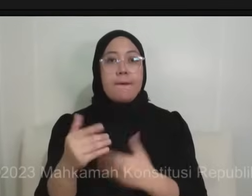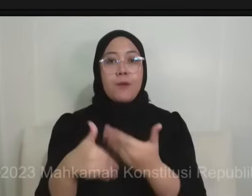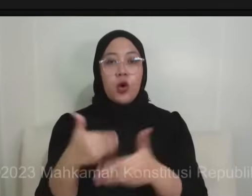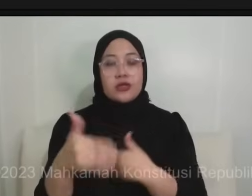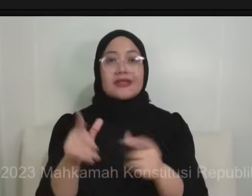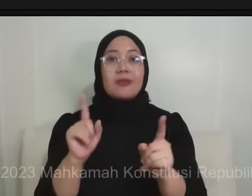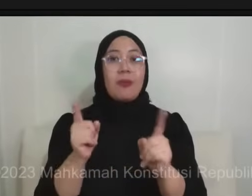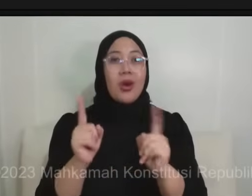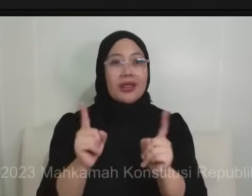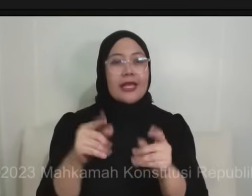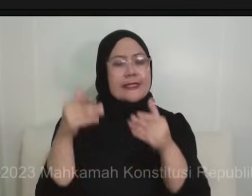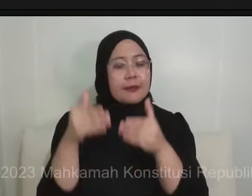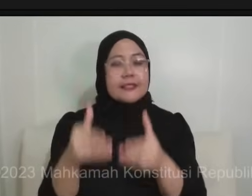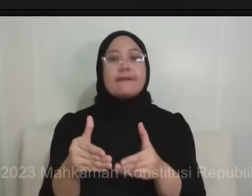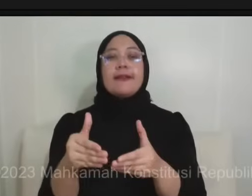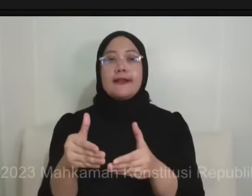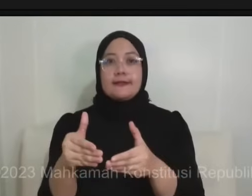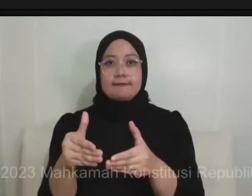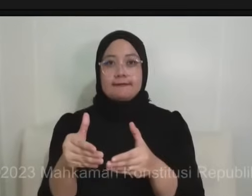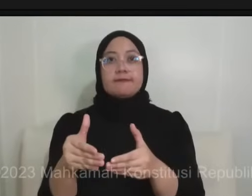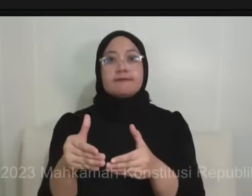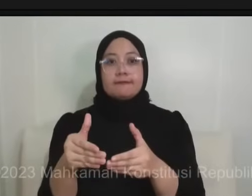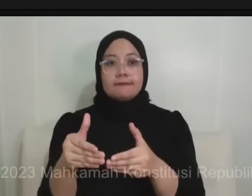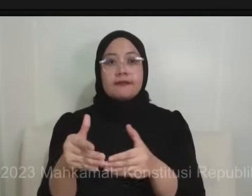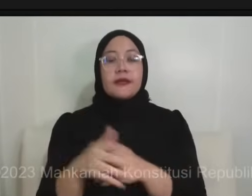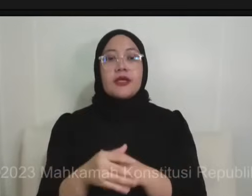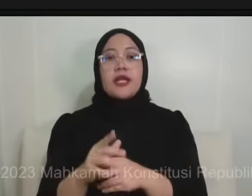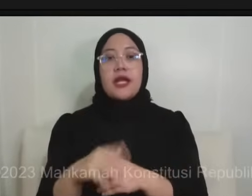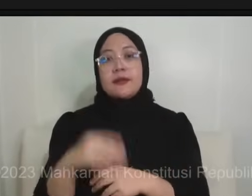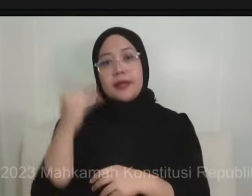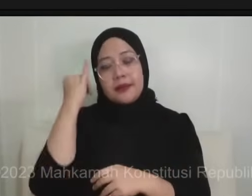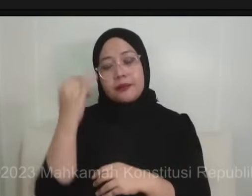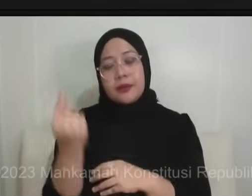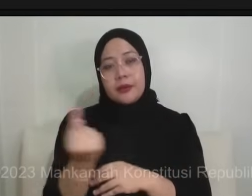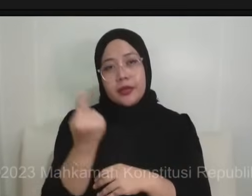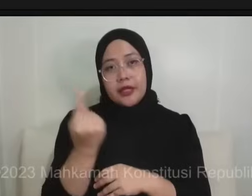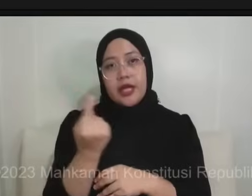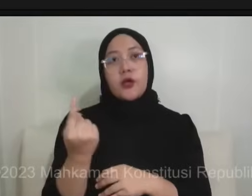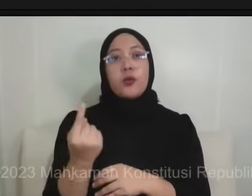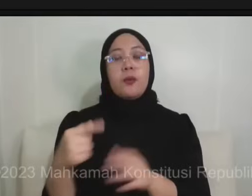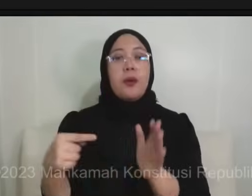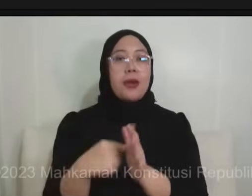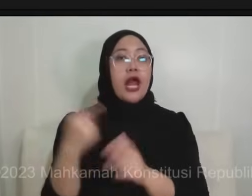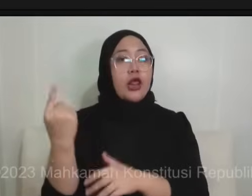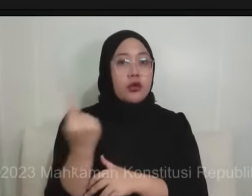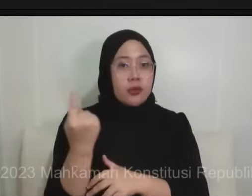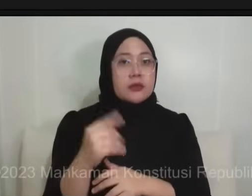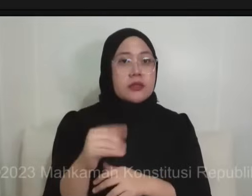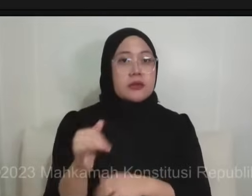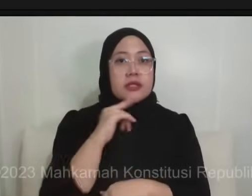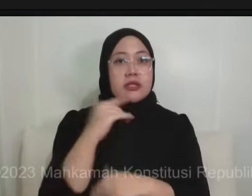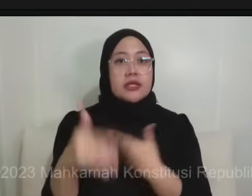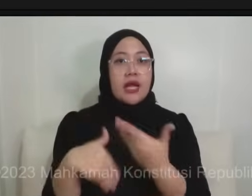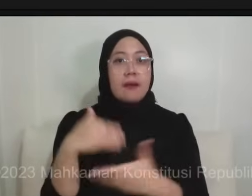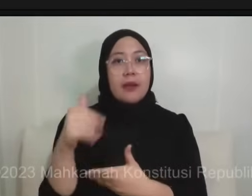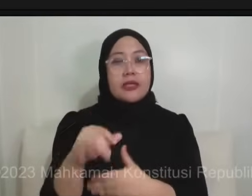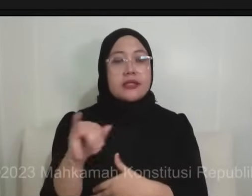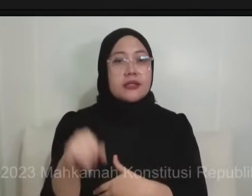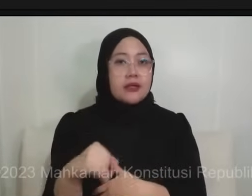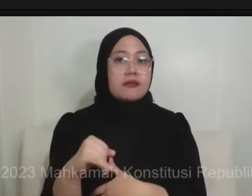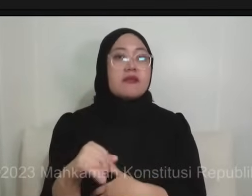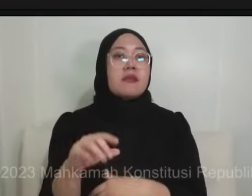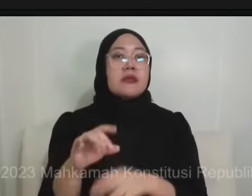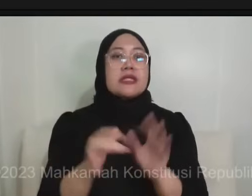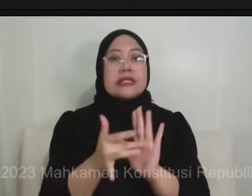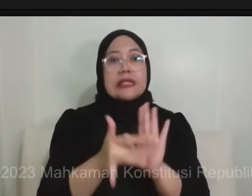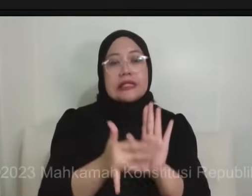spesifik dalam hal ini pemilihan umum generalenderal election sebagaimana yang selama ini menjadi salah satu ciri dan karakter